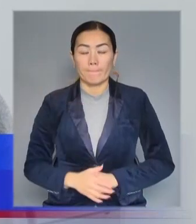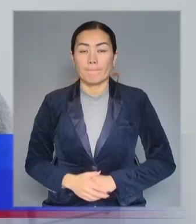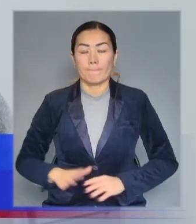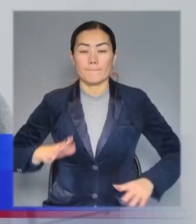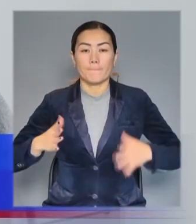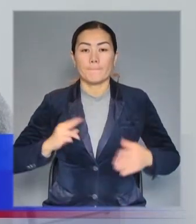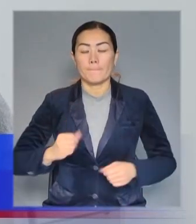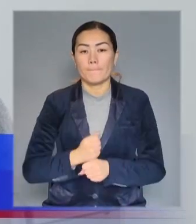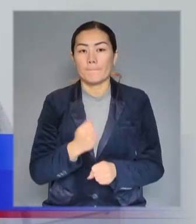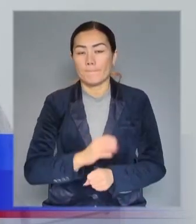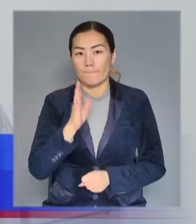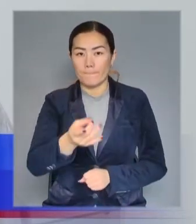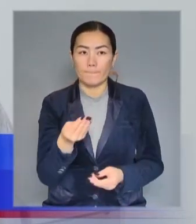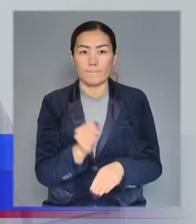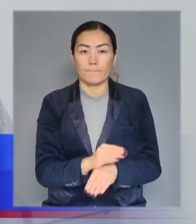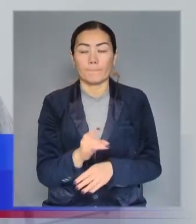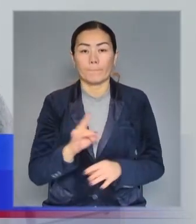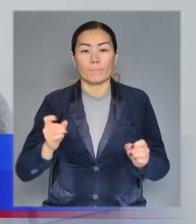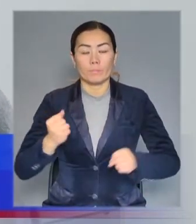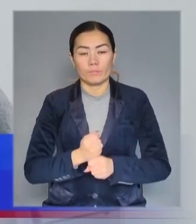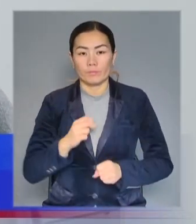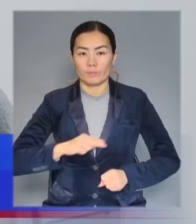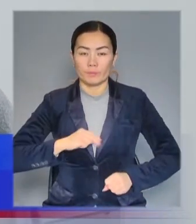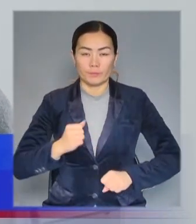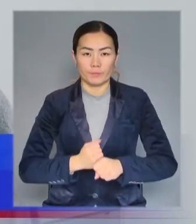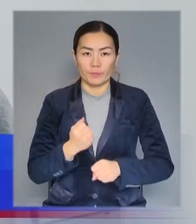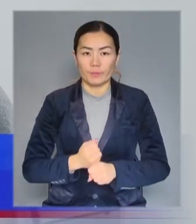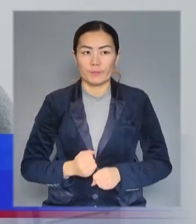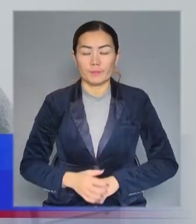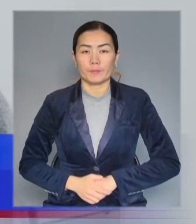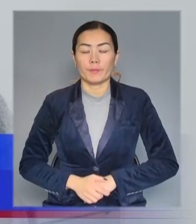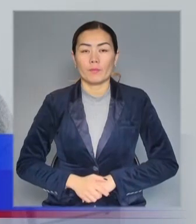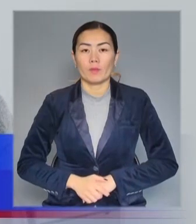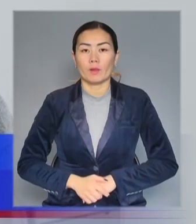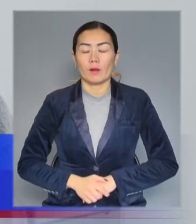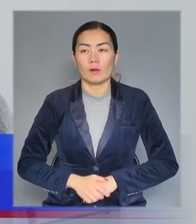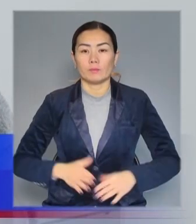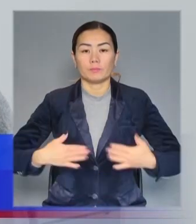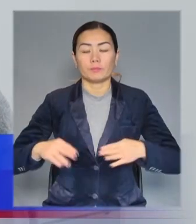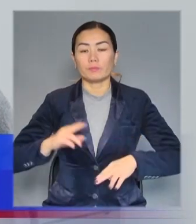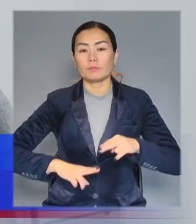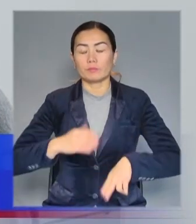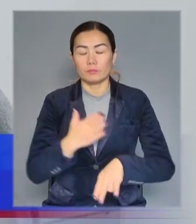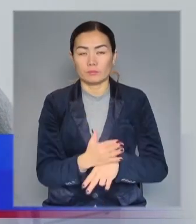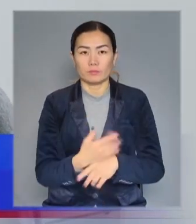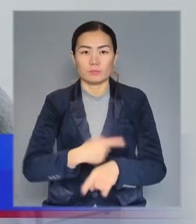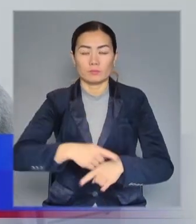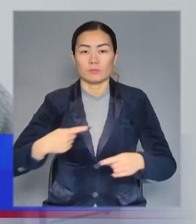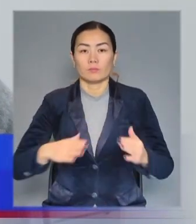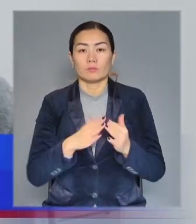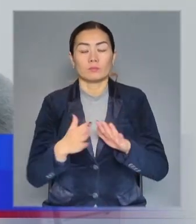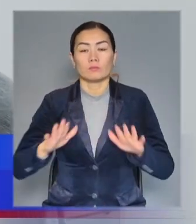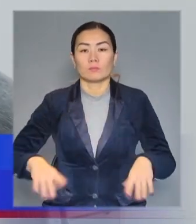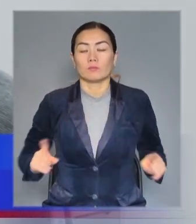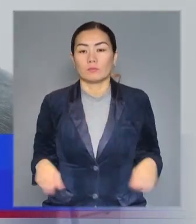құрылтайға дайындығы ретінде жүрді. Сонымен бірге реставрация жұмысы жүргізіп бұл жерде қақпа салынды, сонымен бірге бірнеше үйлердің